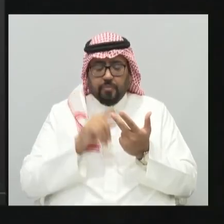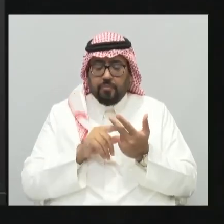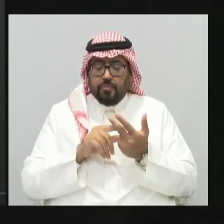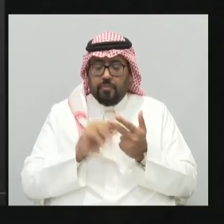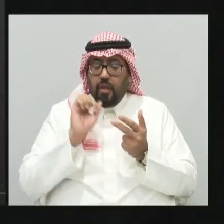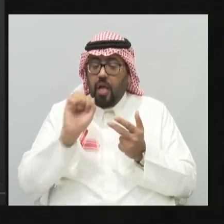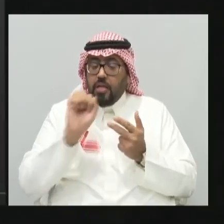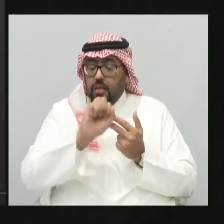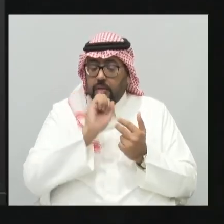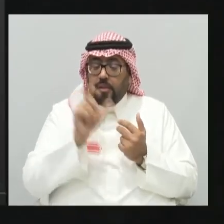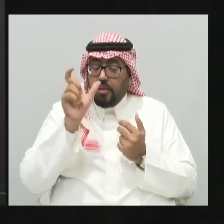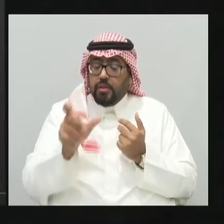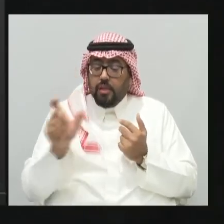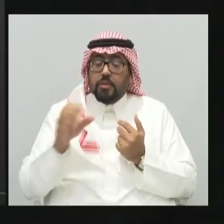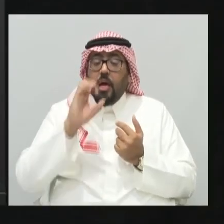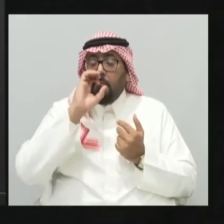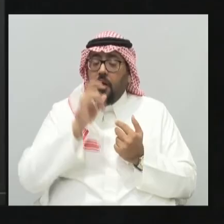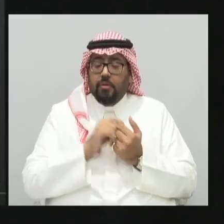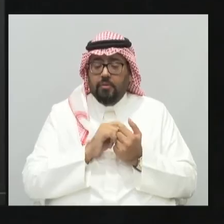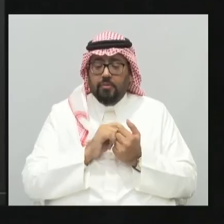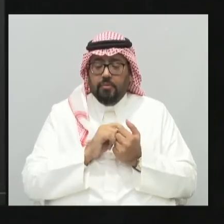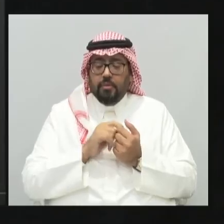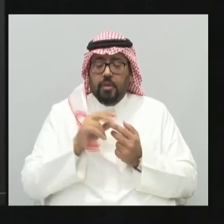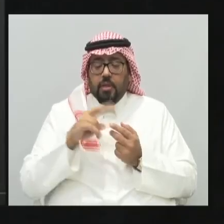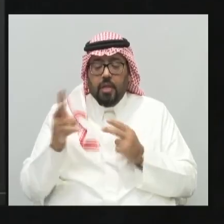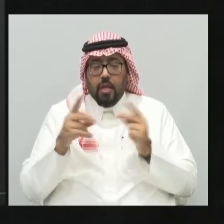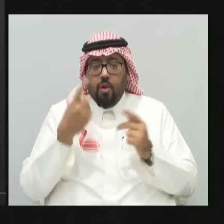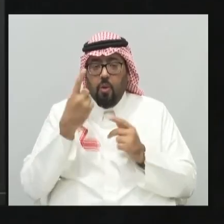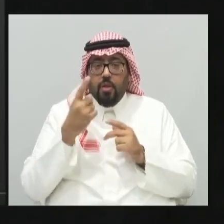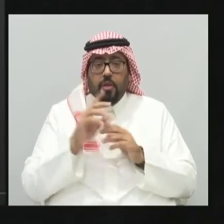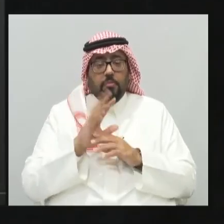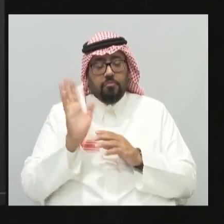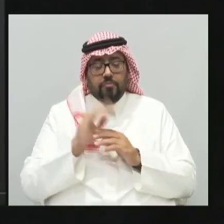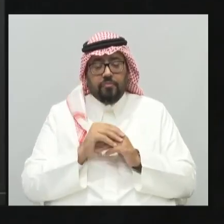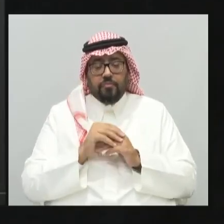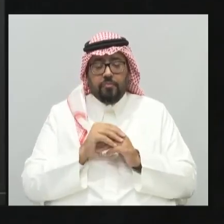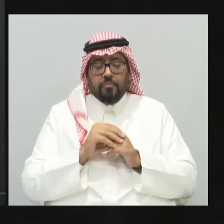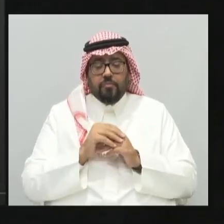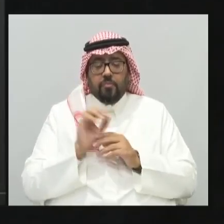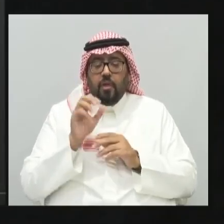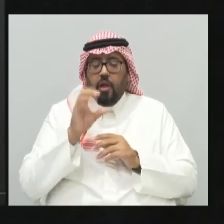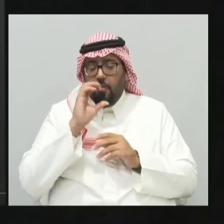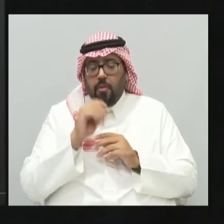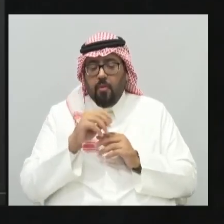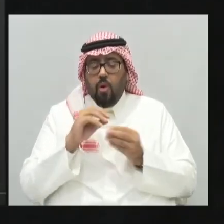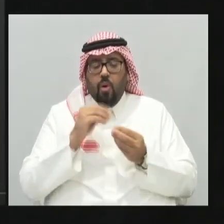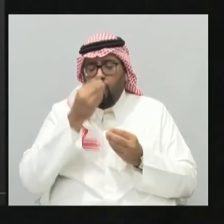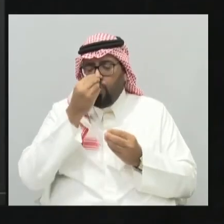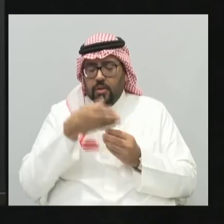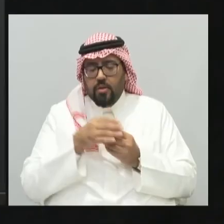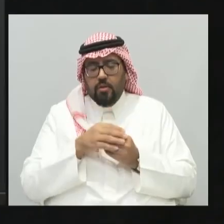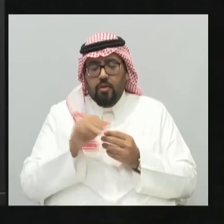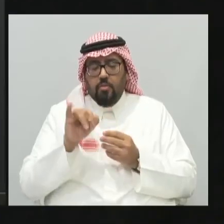هذه الصفات وخصائص الماء اذا تغيرت واحده من هذه الصفات نقول للماء ملوث